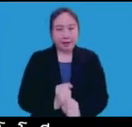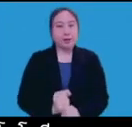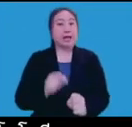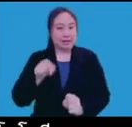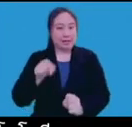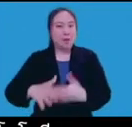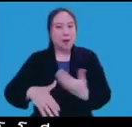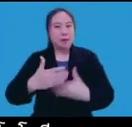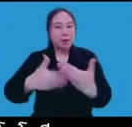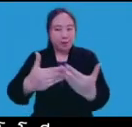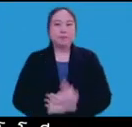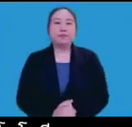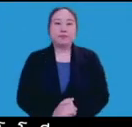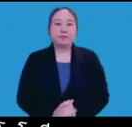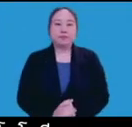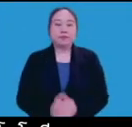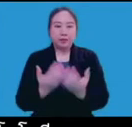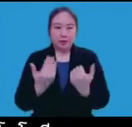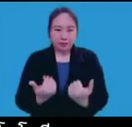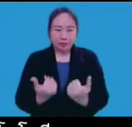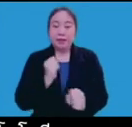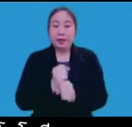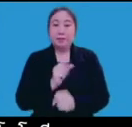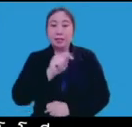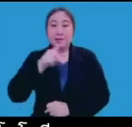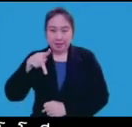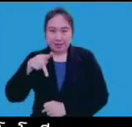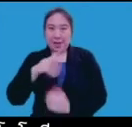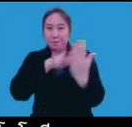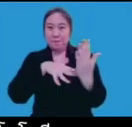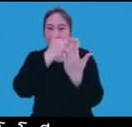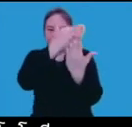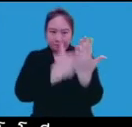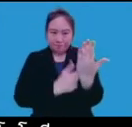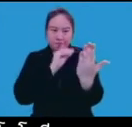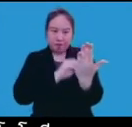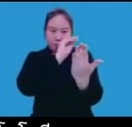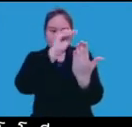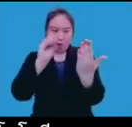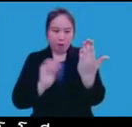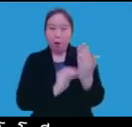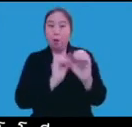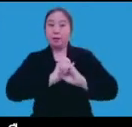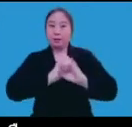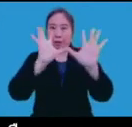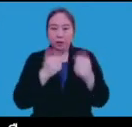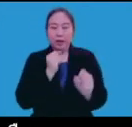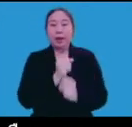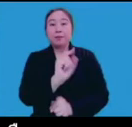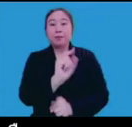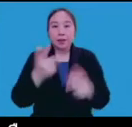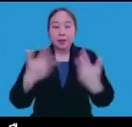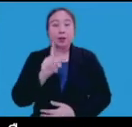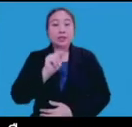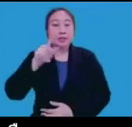เรื่องนี้ในอนาคตถ้าเทียบกับที่ทีพีแมปชี้เป้ามาแล้วตอนนี้เป้าเราชัดเจนว่าเราจะทำที่กลุ่มไหนนะคะแล้วใน